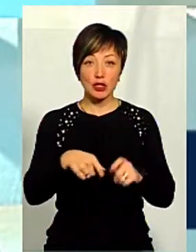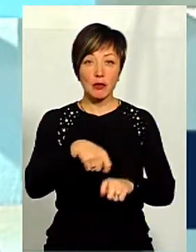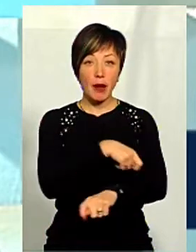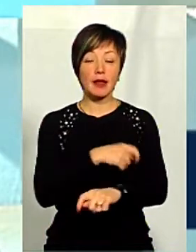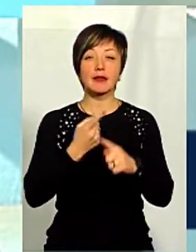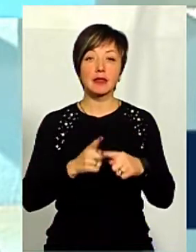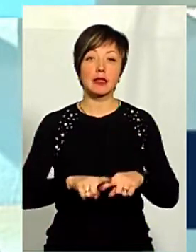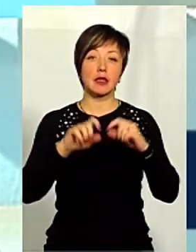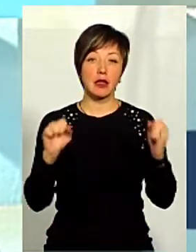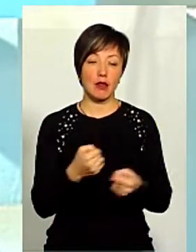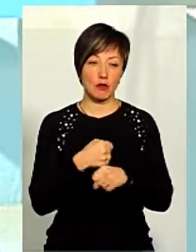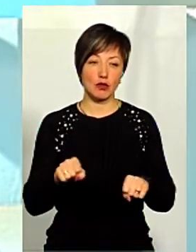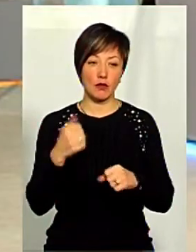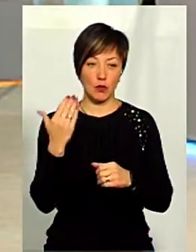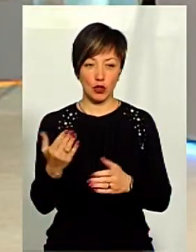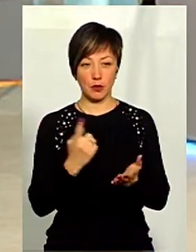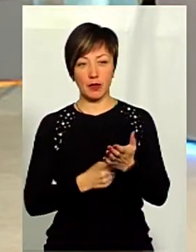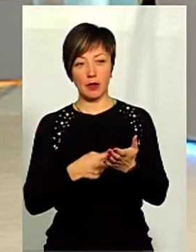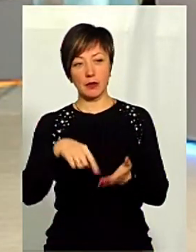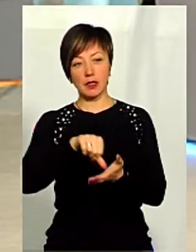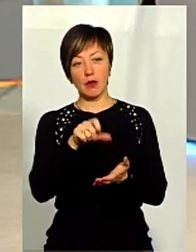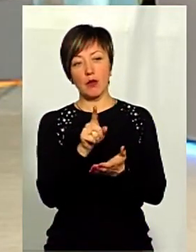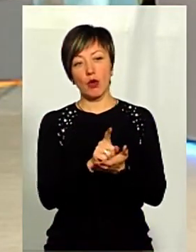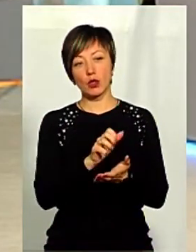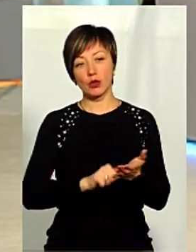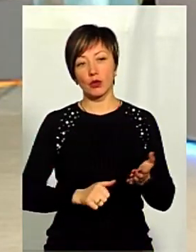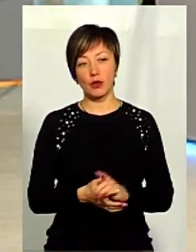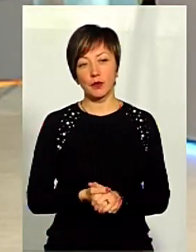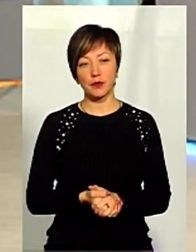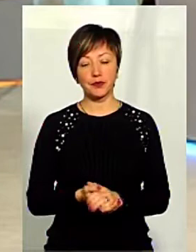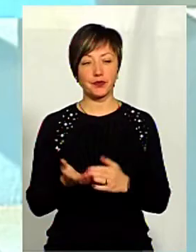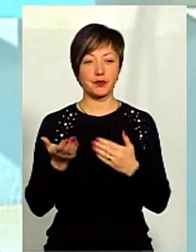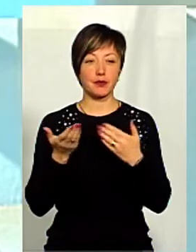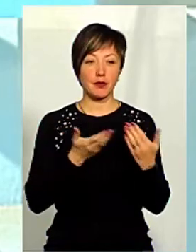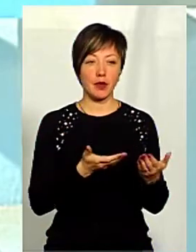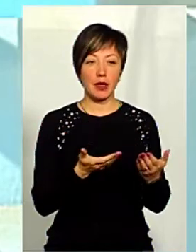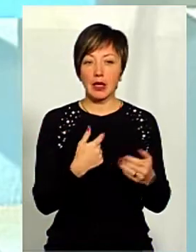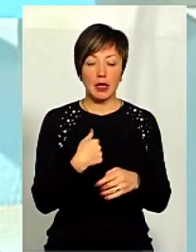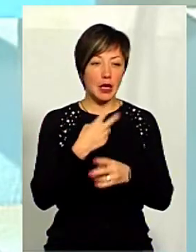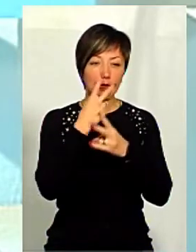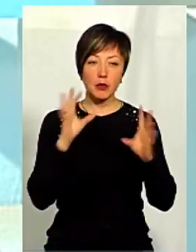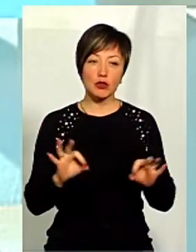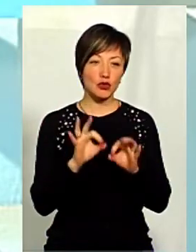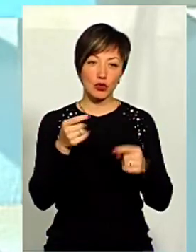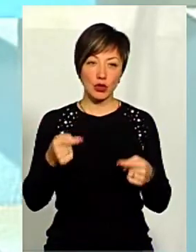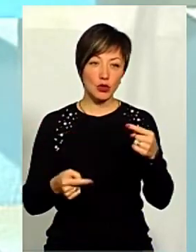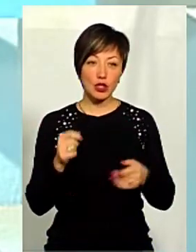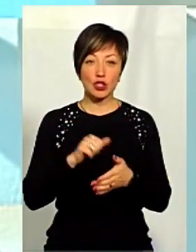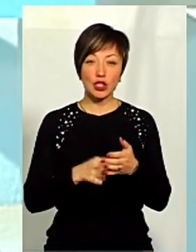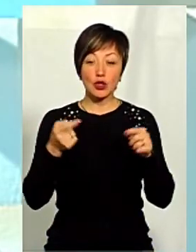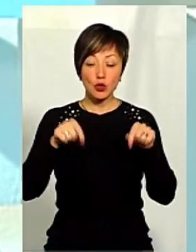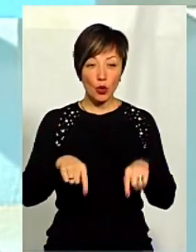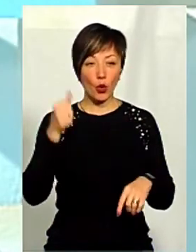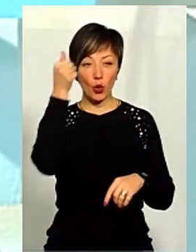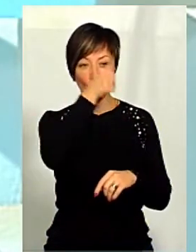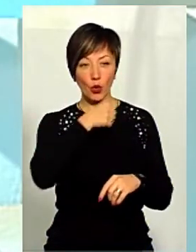є неможливими. Тобто це може підтвердити, я думаю, представник податкової. Тому, ну, тобто я не бачу жодної дискусії. Через те цього